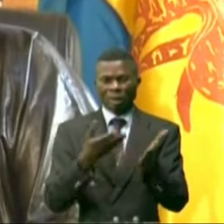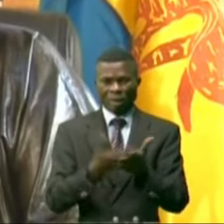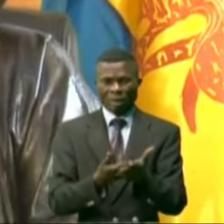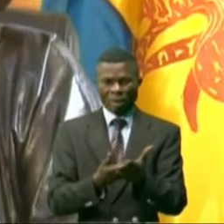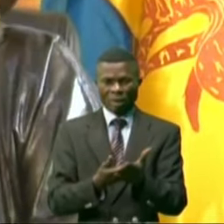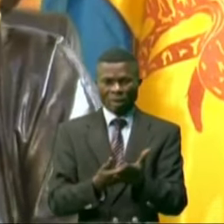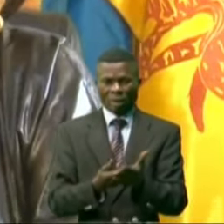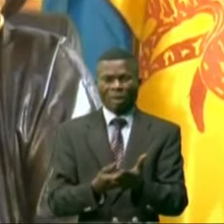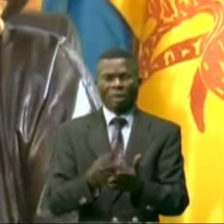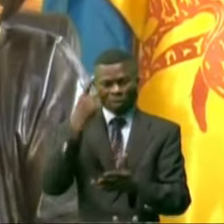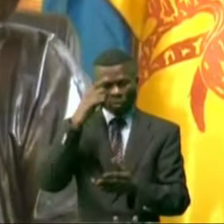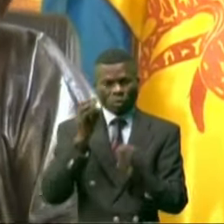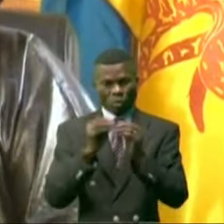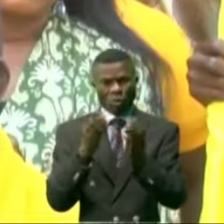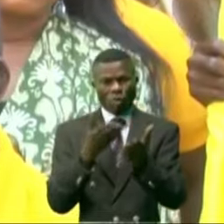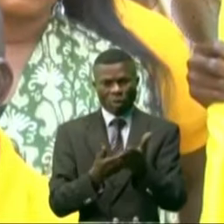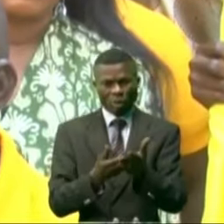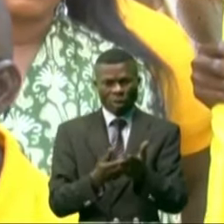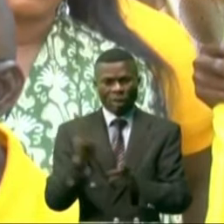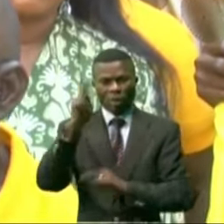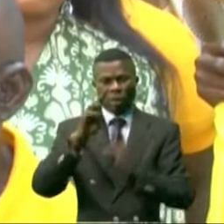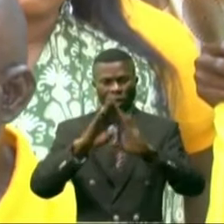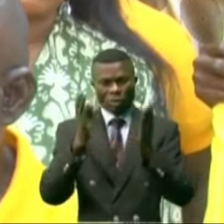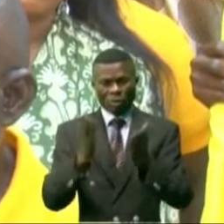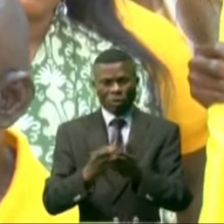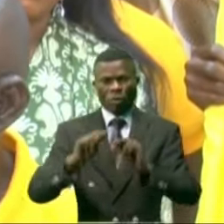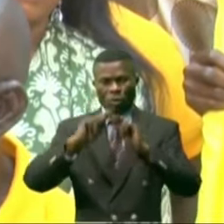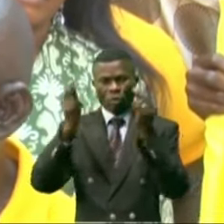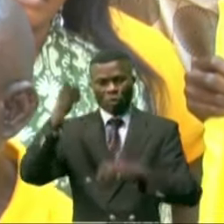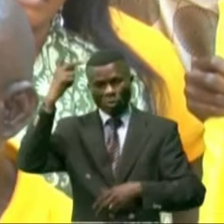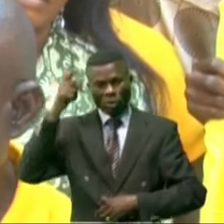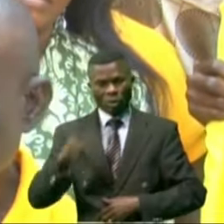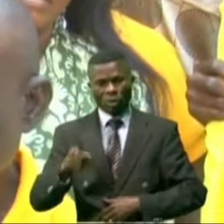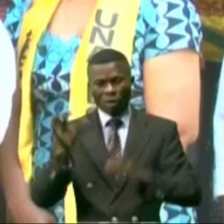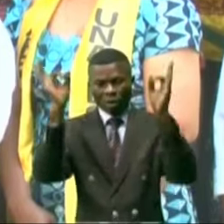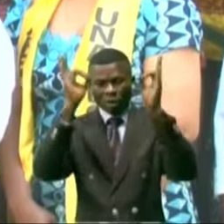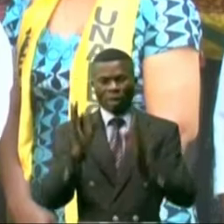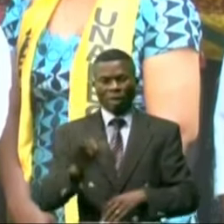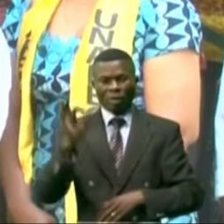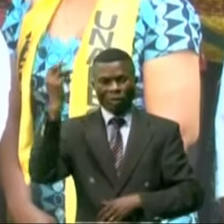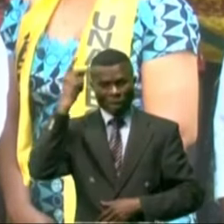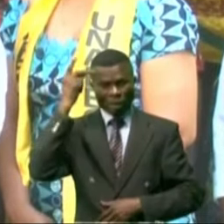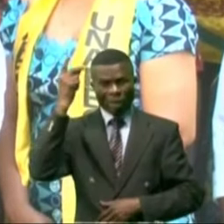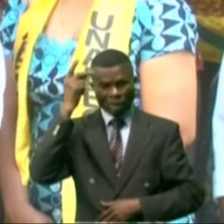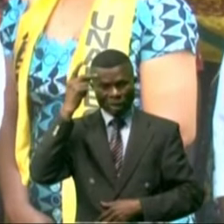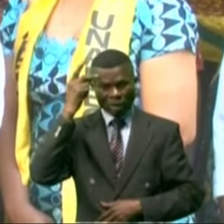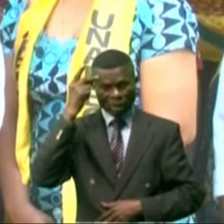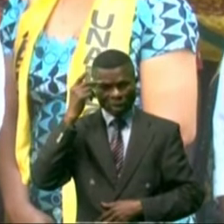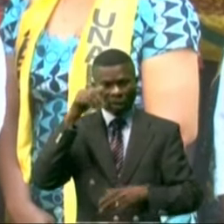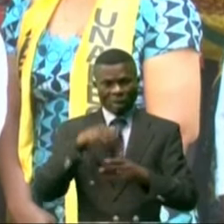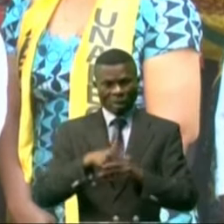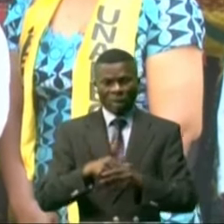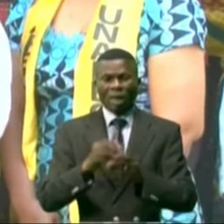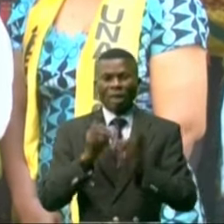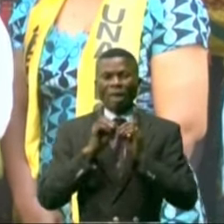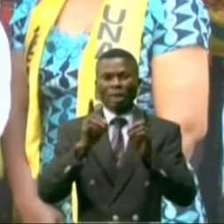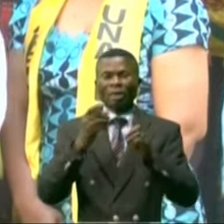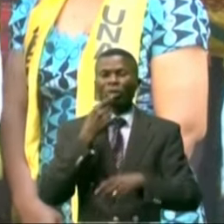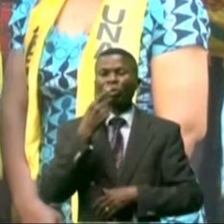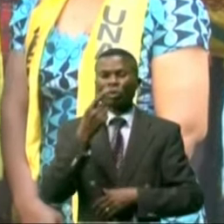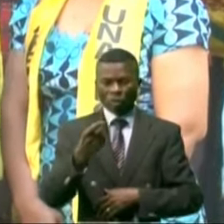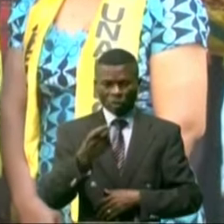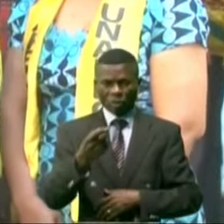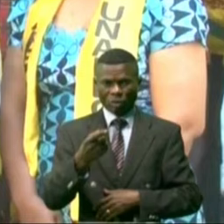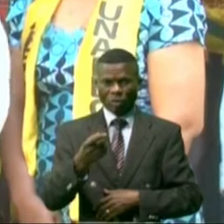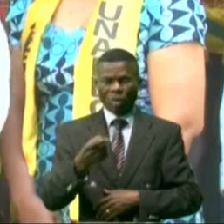Profitant de cette mise au point, les militantes et militants de l'UNAFEC, Fédération de Kinshasa, ont à travers une déclaration fait